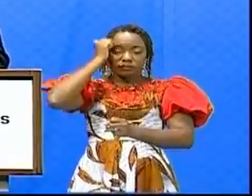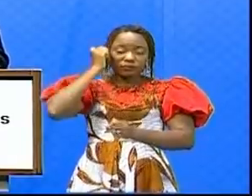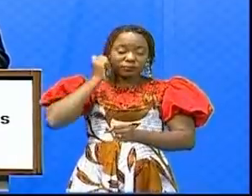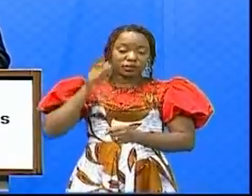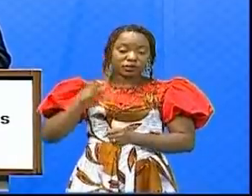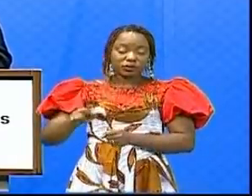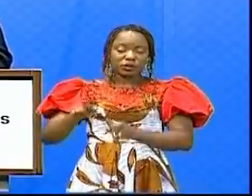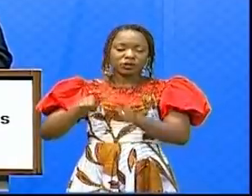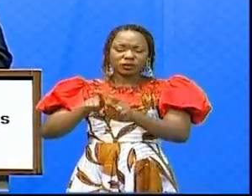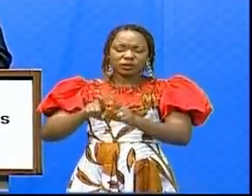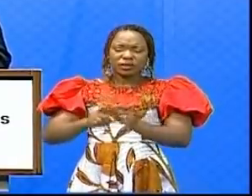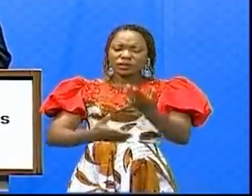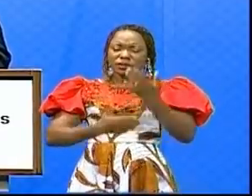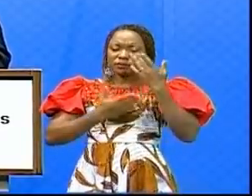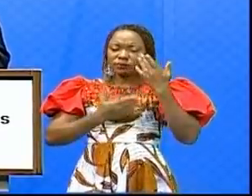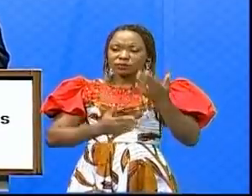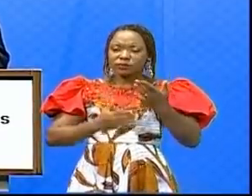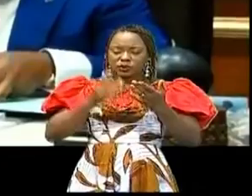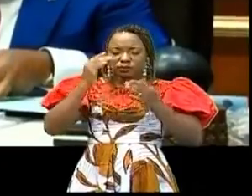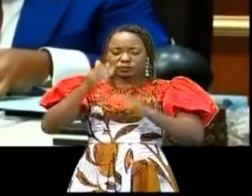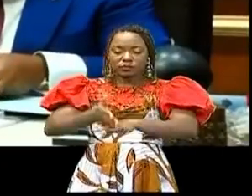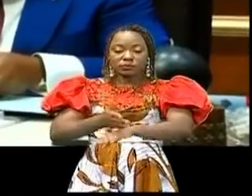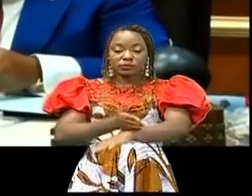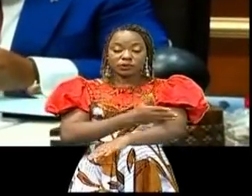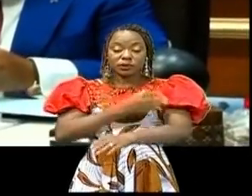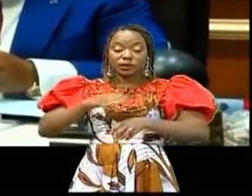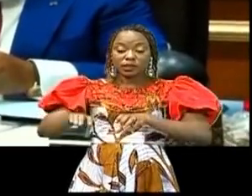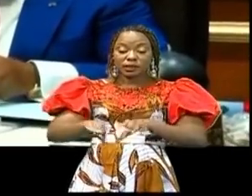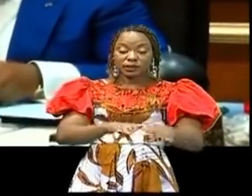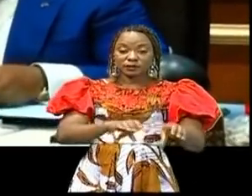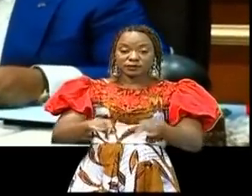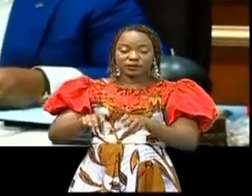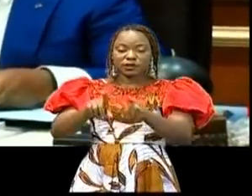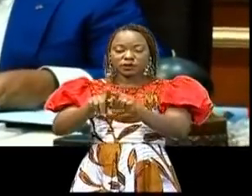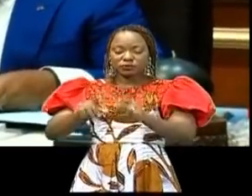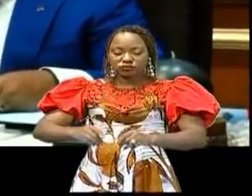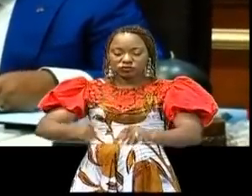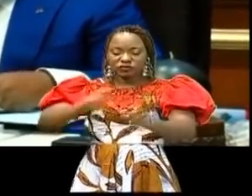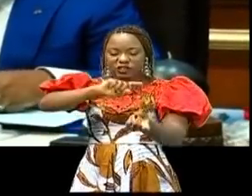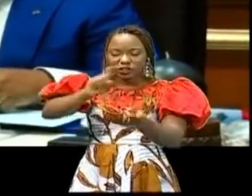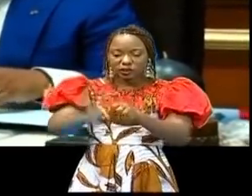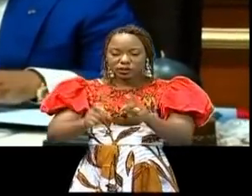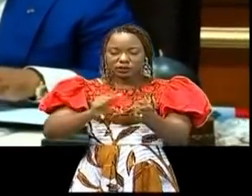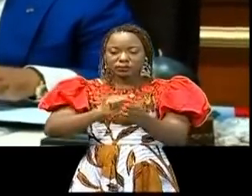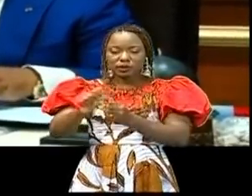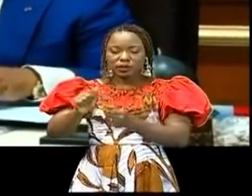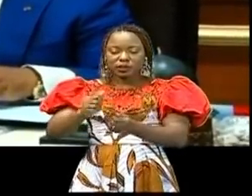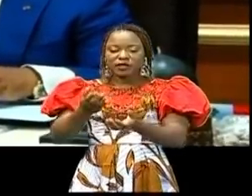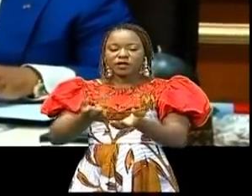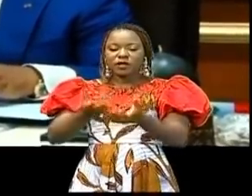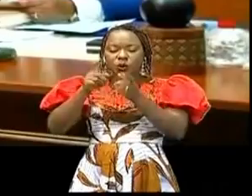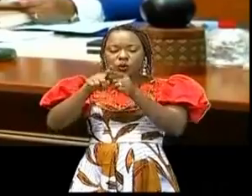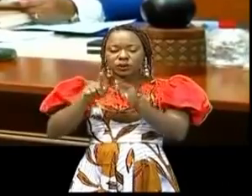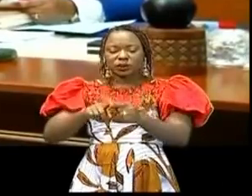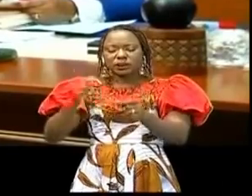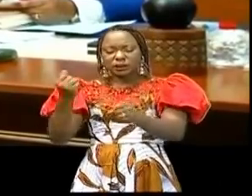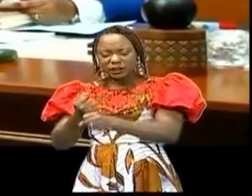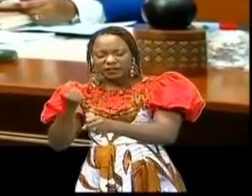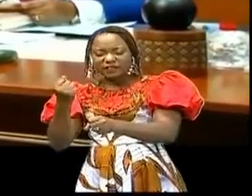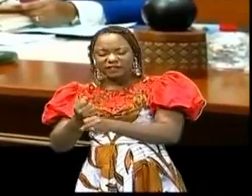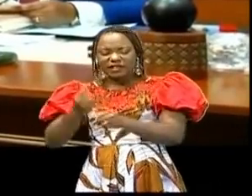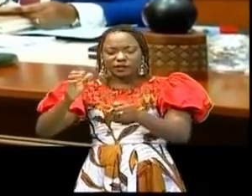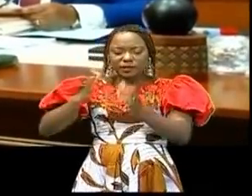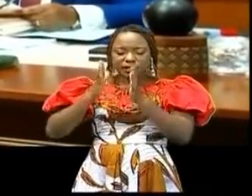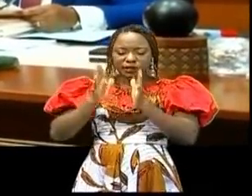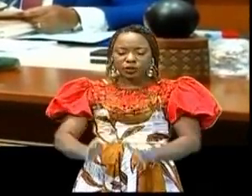nécessairement un accroissement des activités logistiques qui se traduira par un volume important de manutention pour le futur port